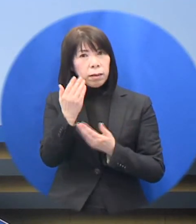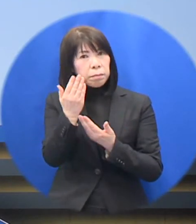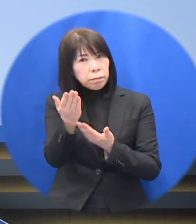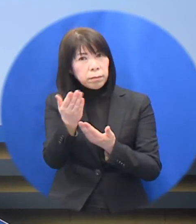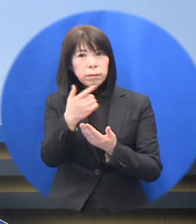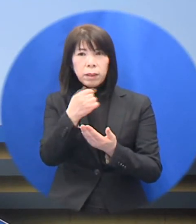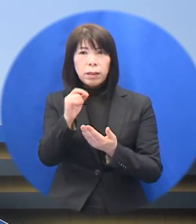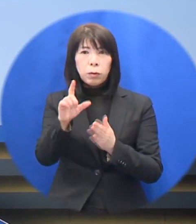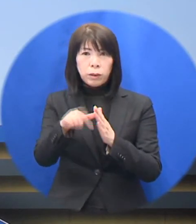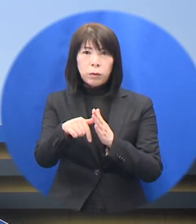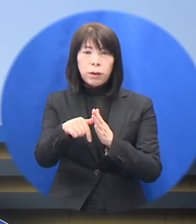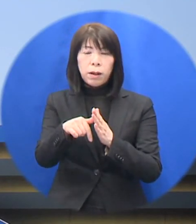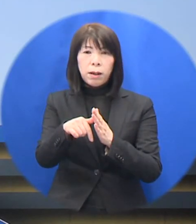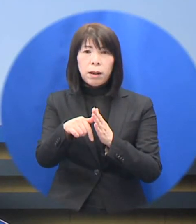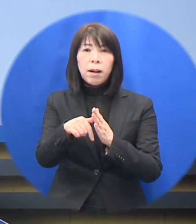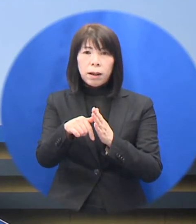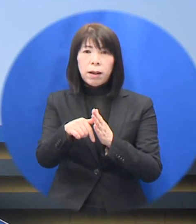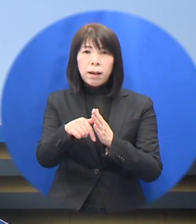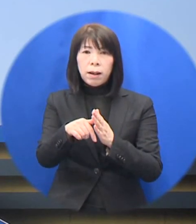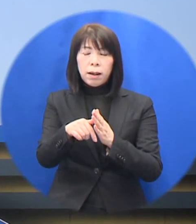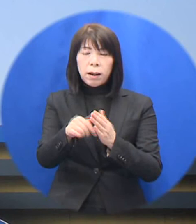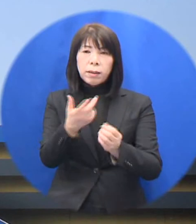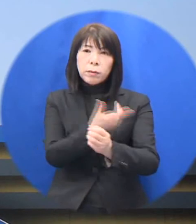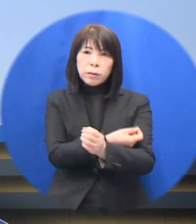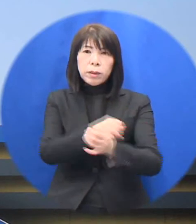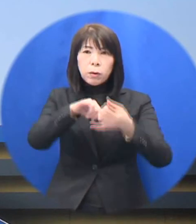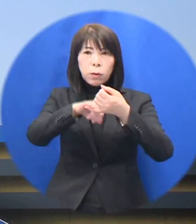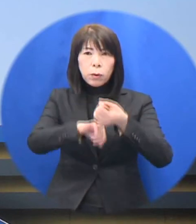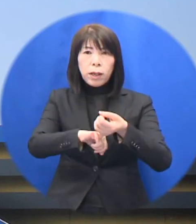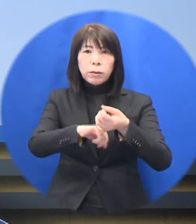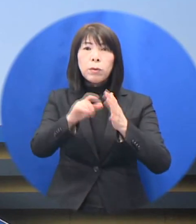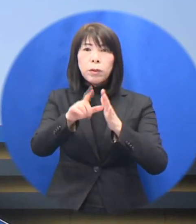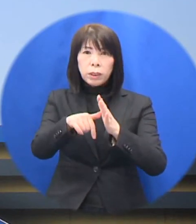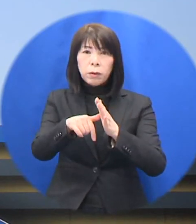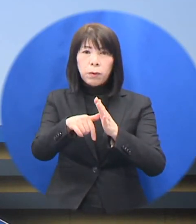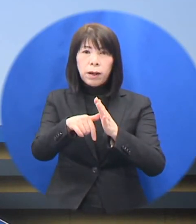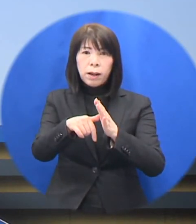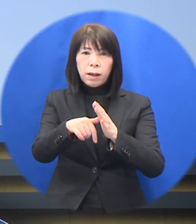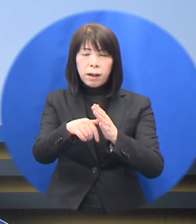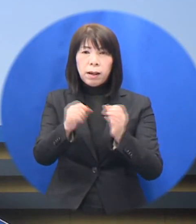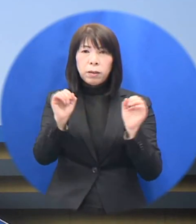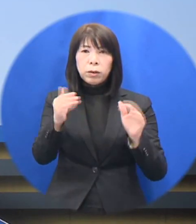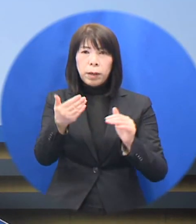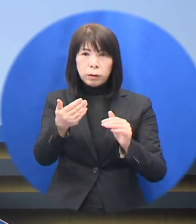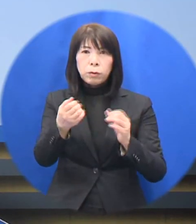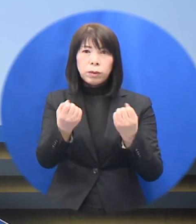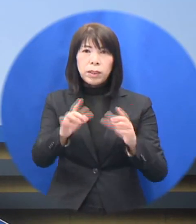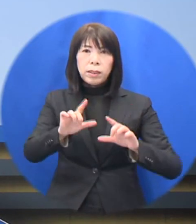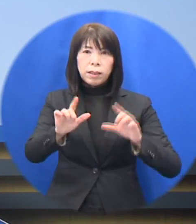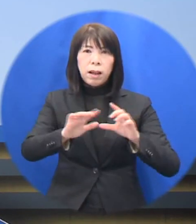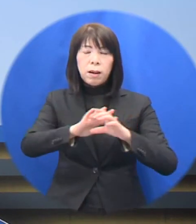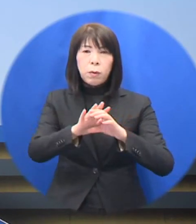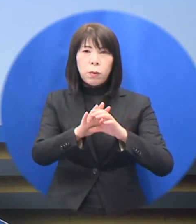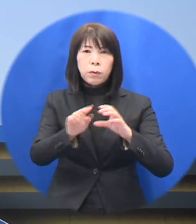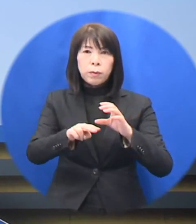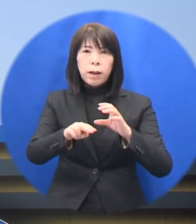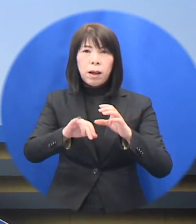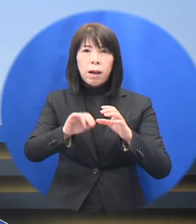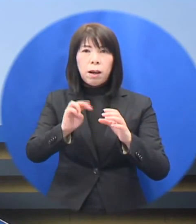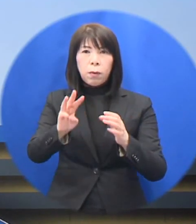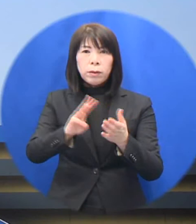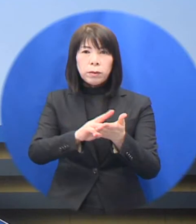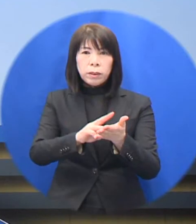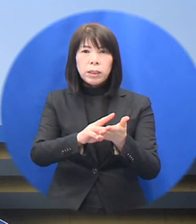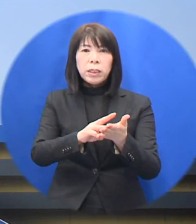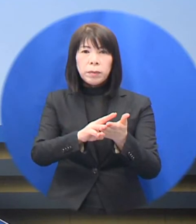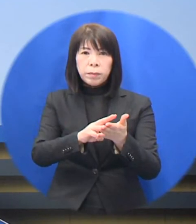種開始後の接種予約はこちらの豊島区新型コロナウイルスワクチンコールセンター